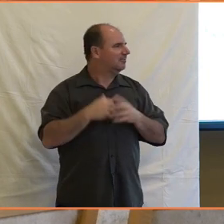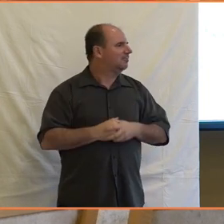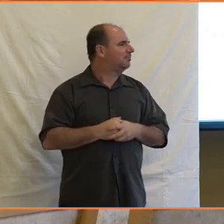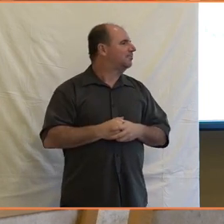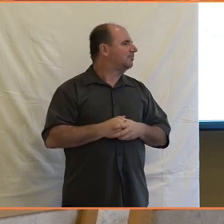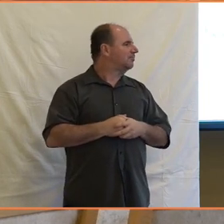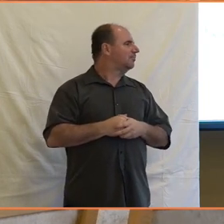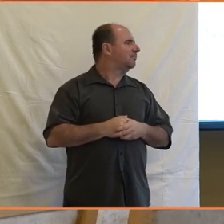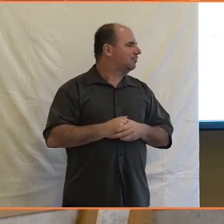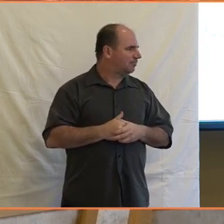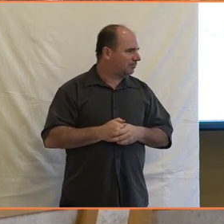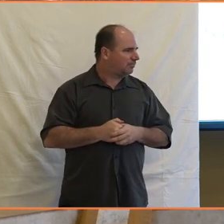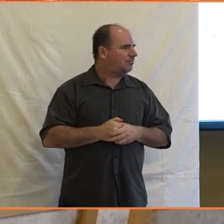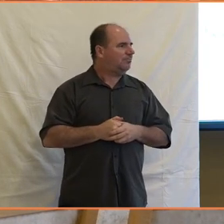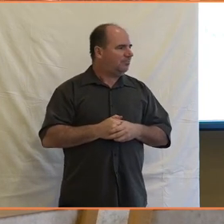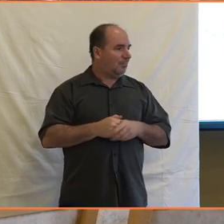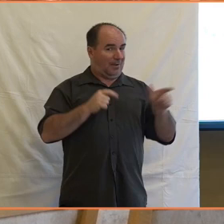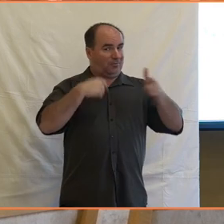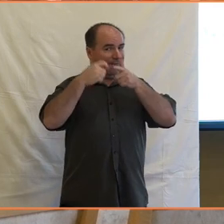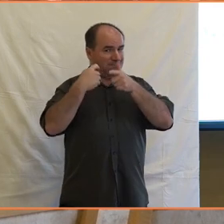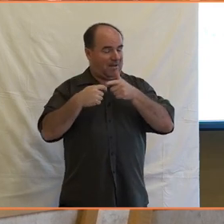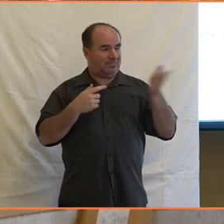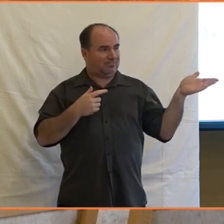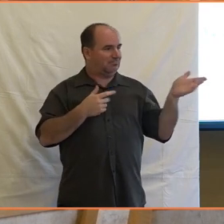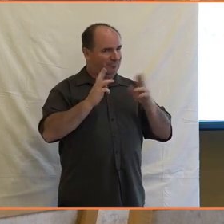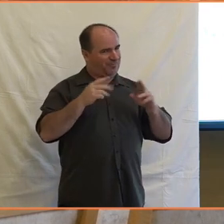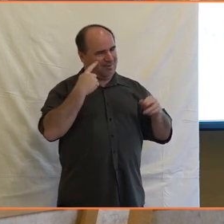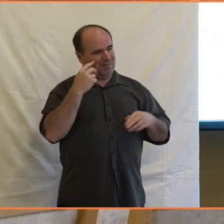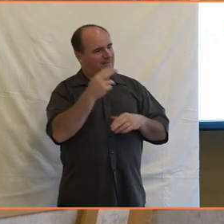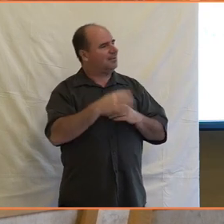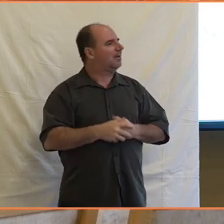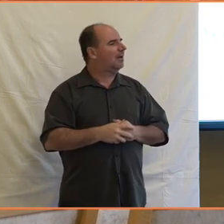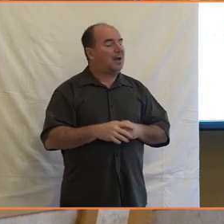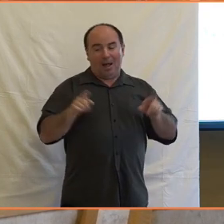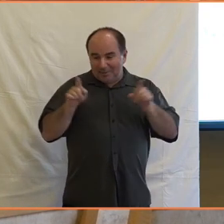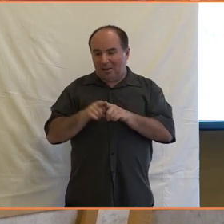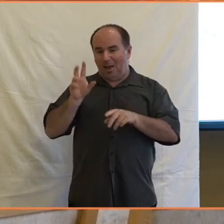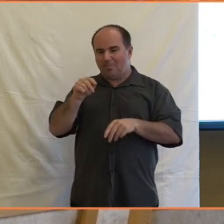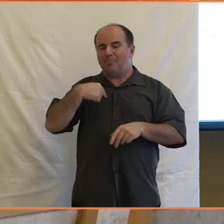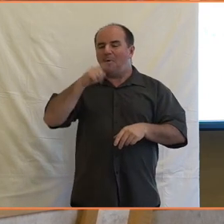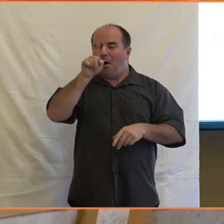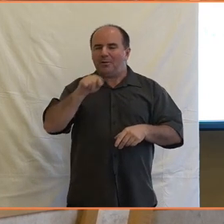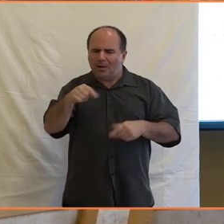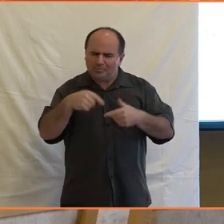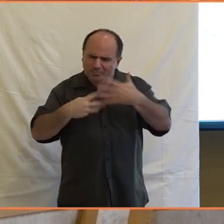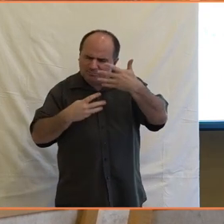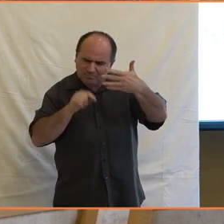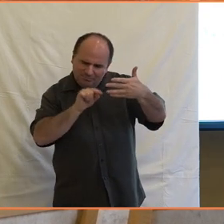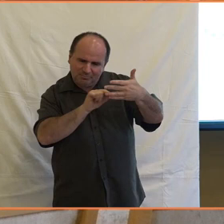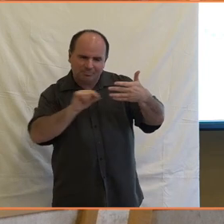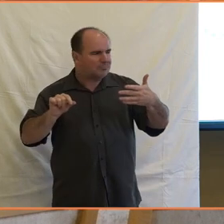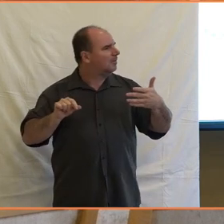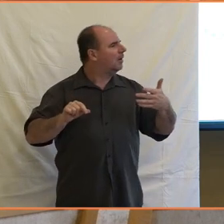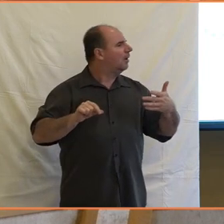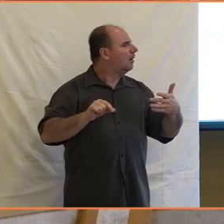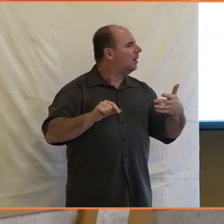dorazit na některou z projekcí tohoto filmu a jdu tady na další otázku, kterou taky vemu trošku hopem, protože ta otázka zní, je na pana